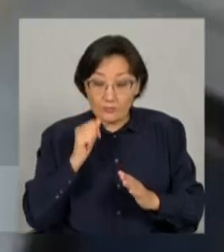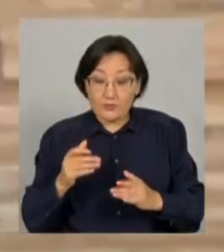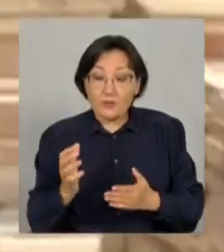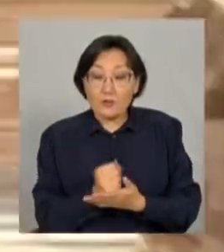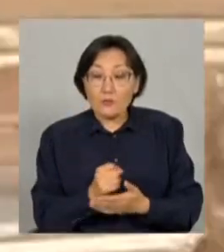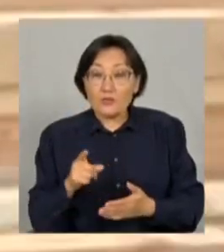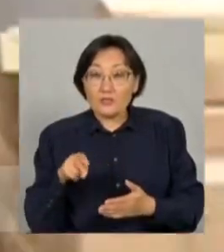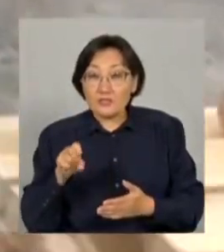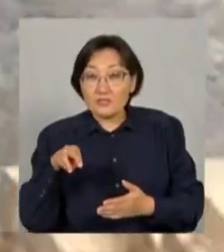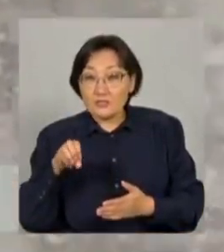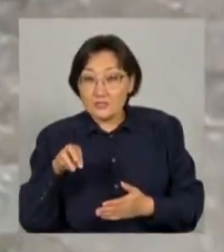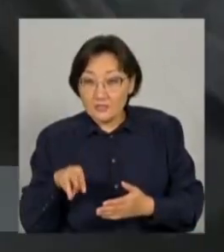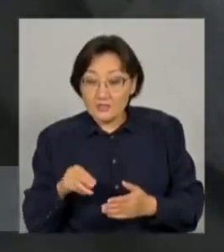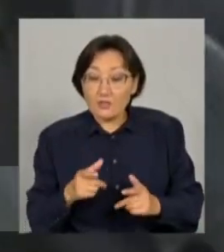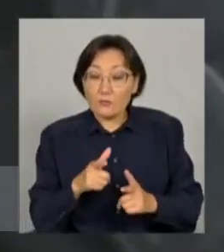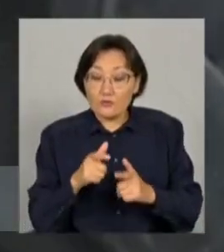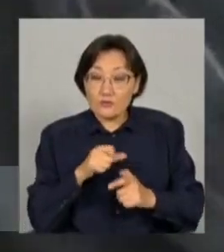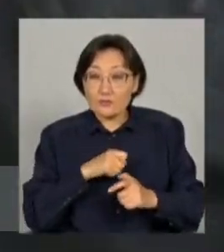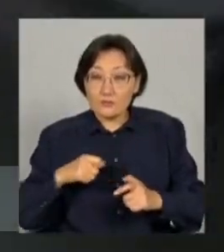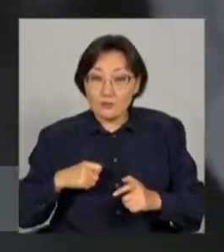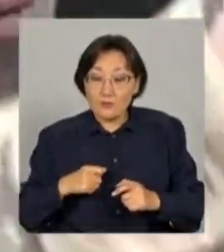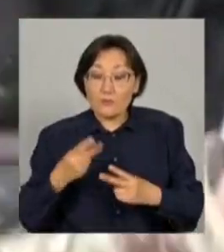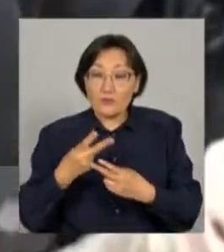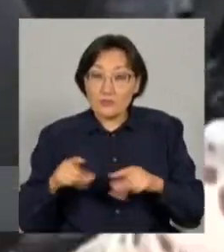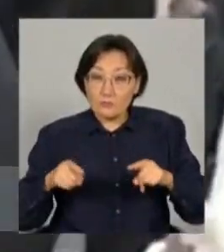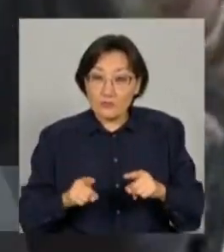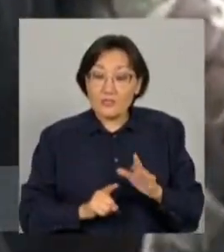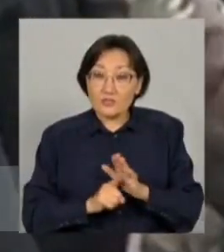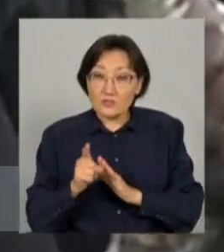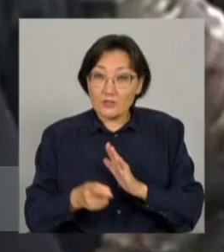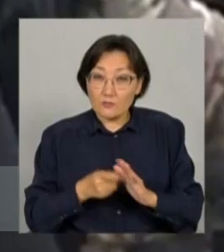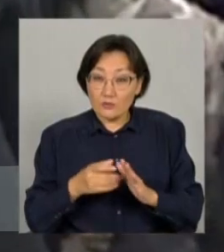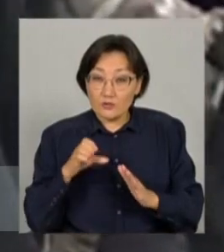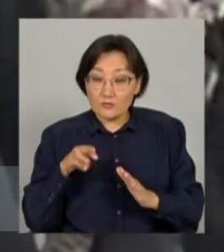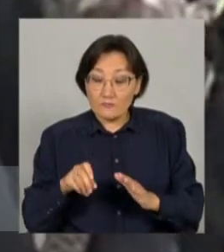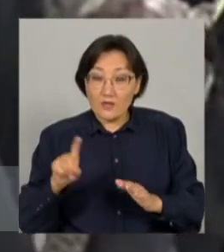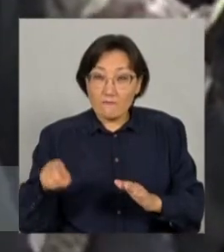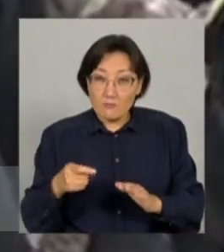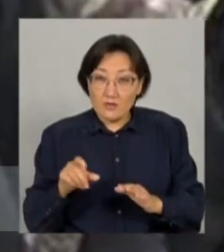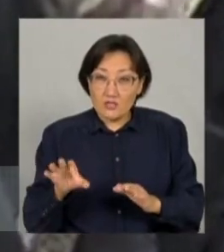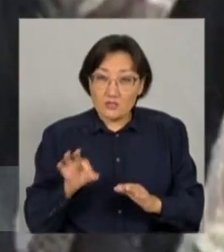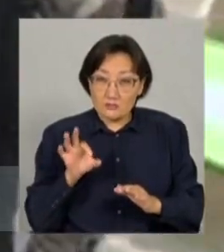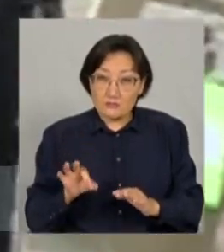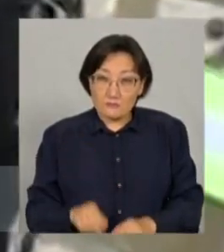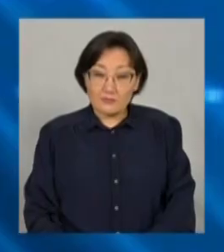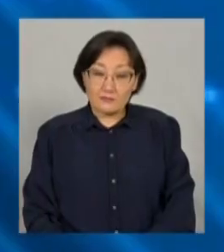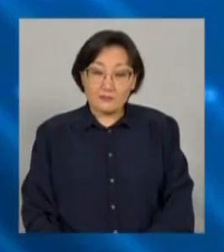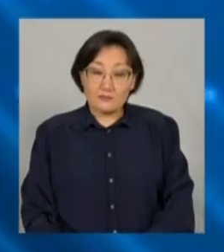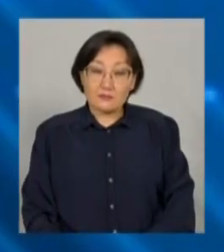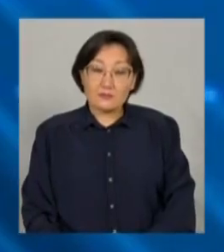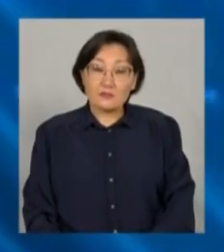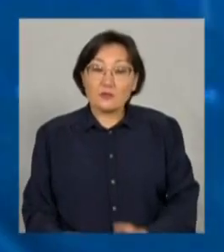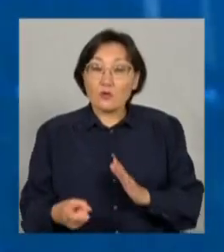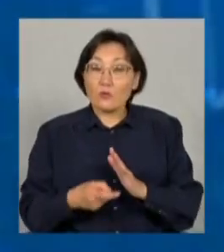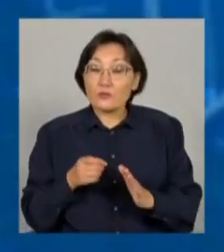обнаружены кастет и пневматический пистолет. Сам он водворен в ВВС. Начато расследование по статье «Вымогательство».